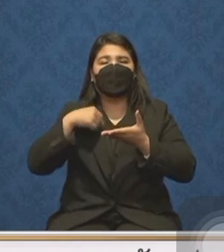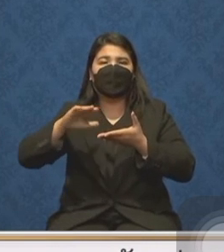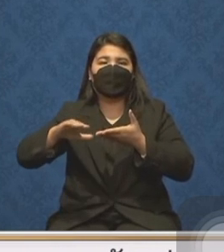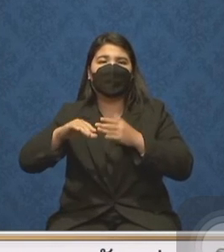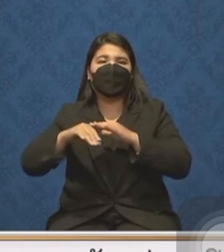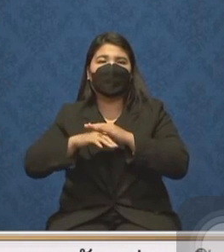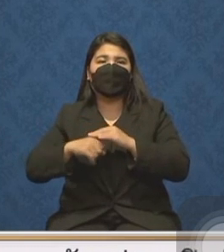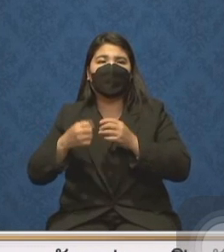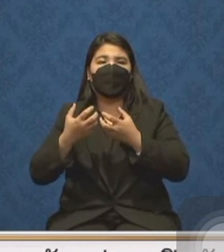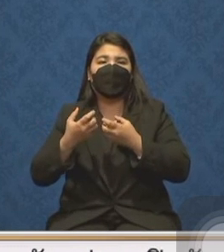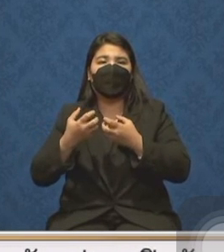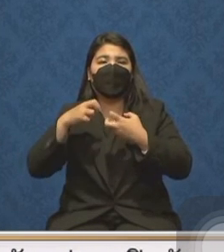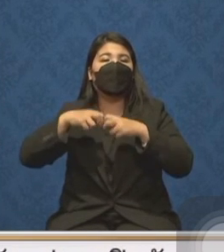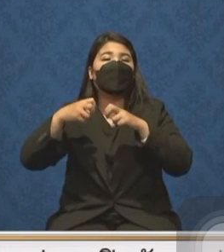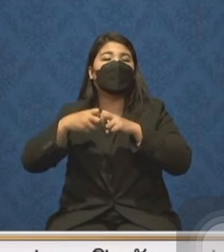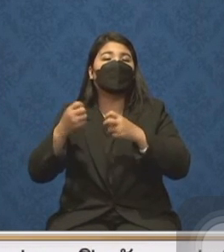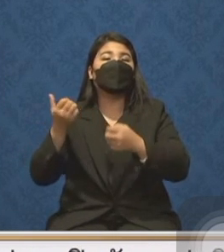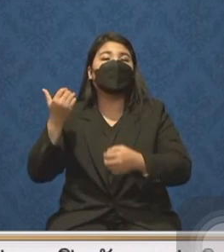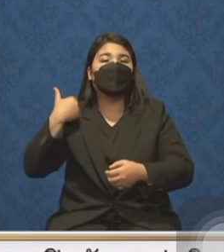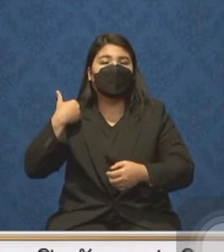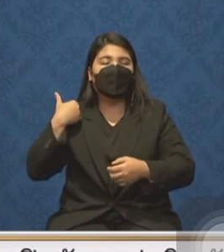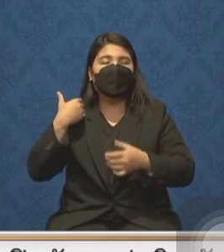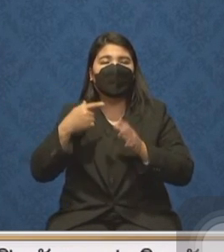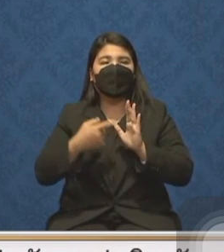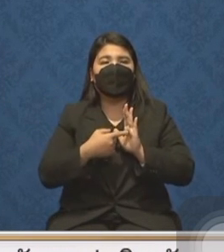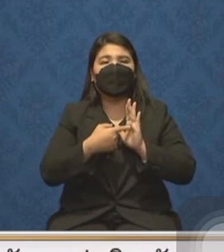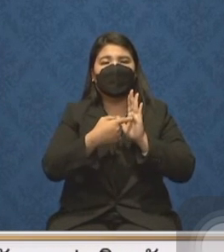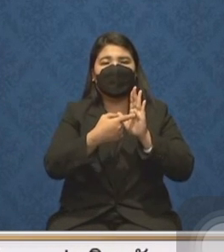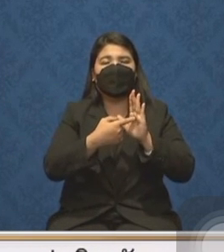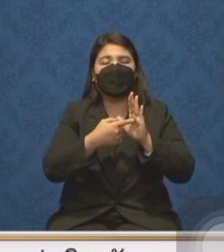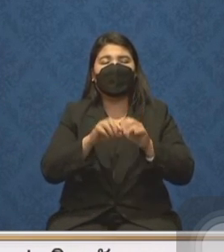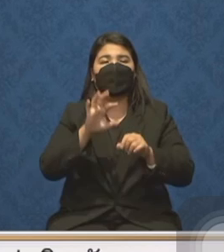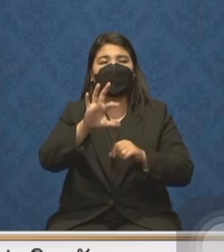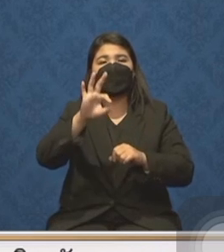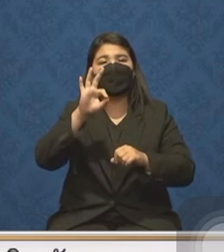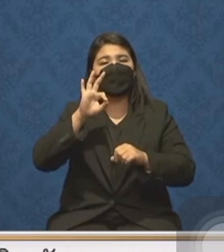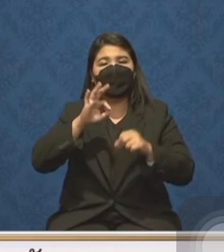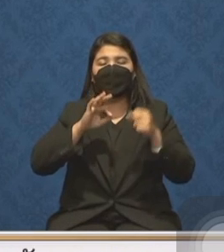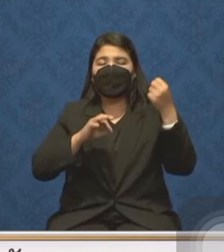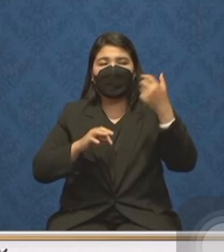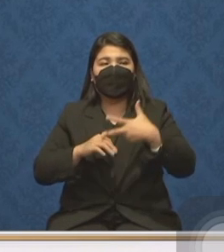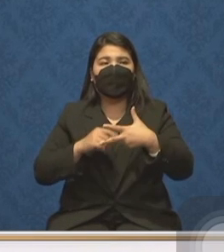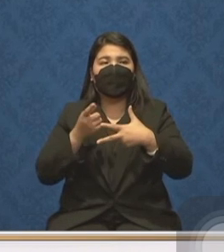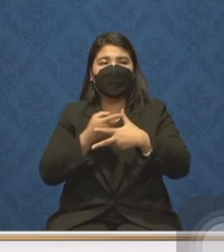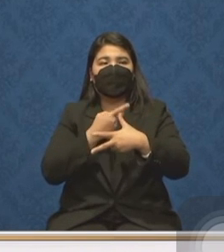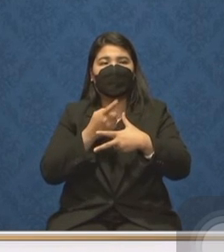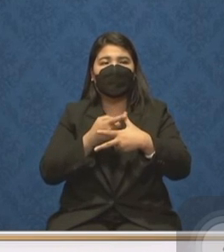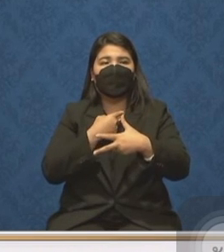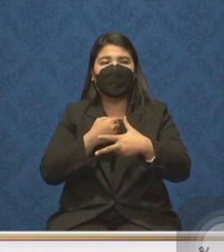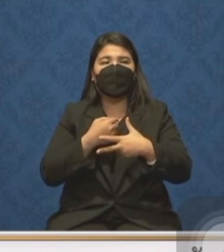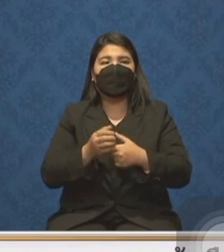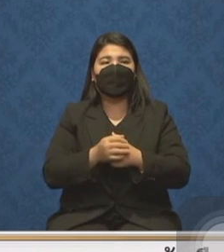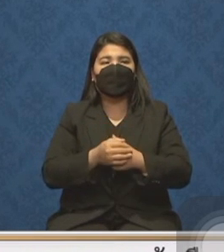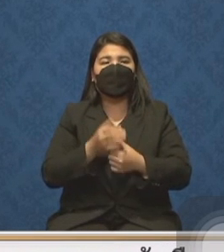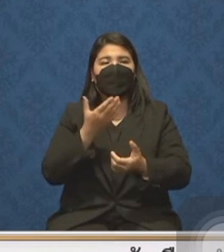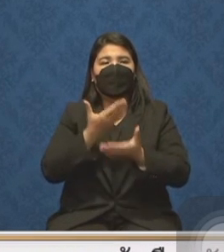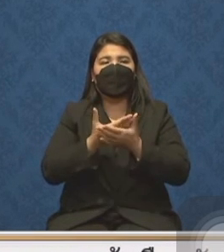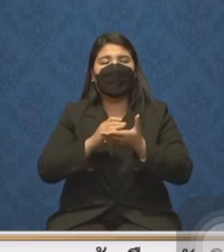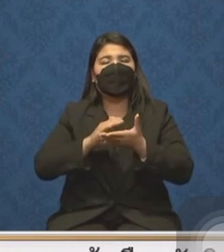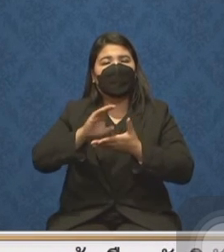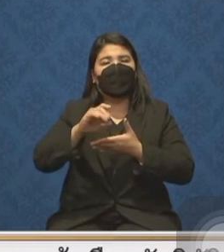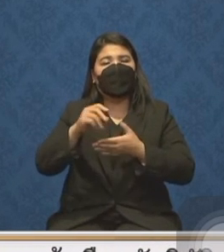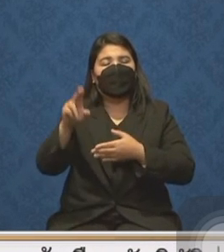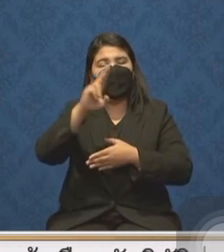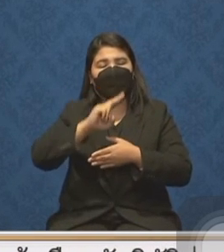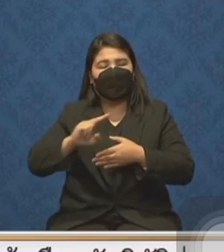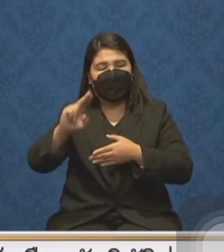านประธานครับก็มีหลายข้อเช่นกันครับผมขอเลือกมา3ข้อหลักๆนะครับ1ครับการใช้งบประมาณครับต้องใช้อย่างคุ้มค่า